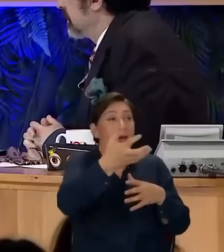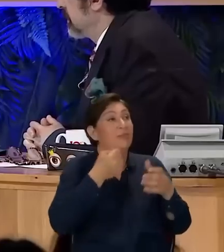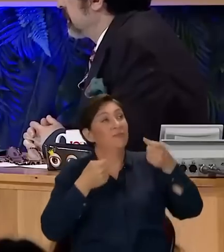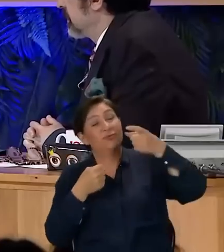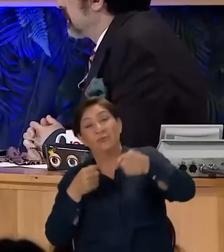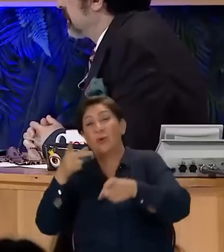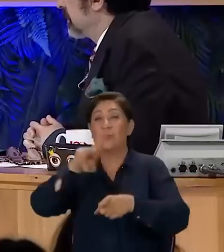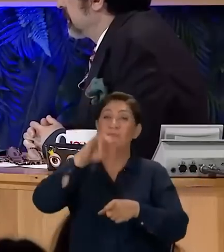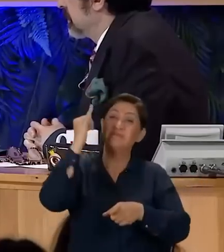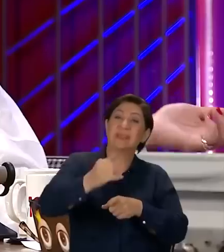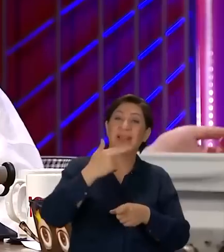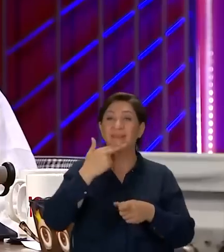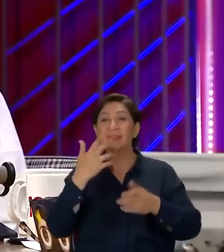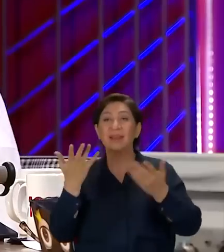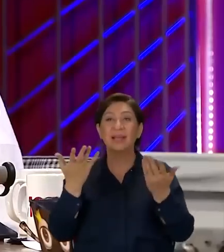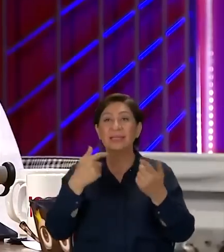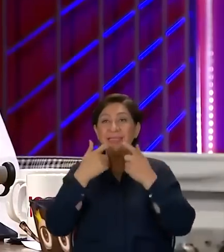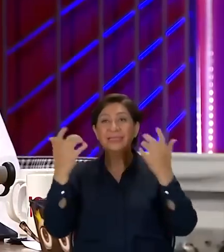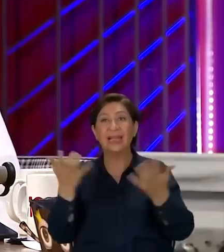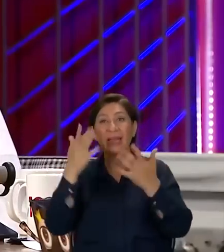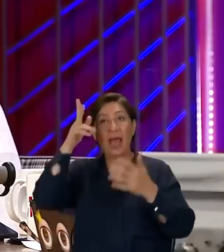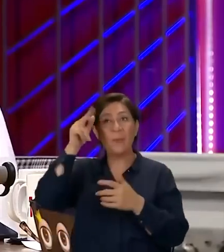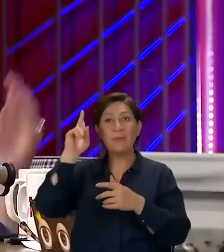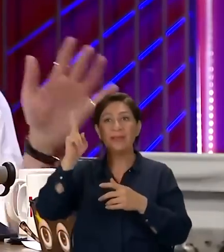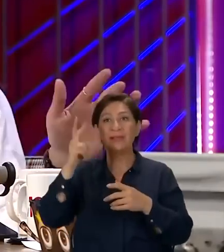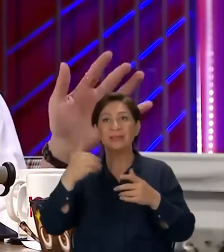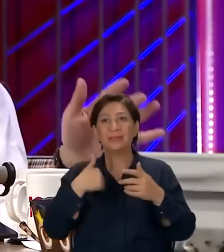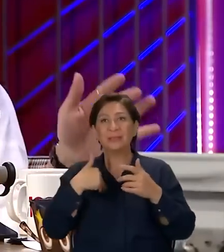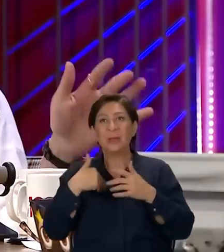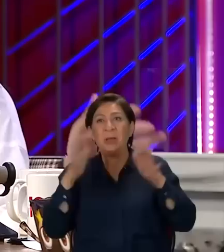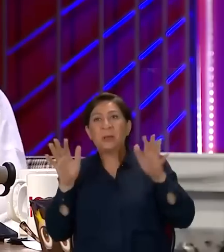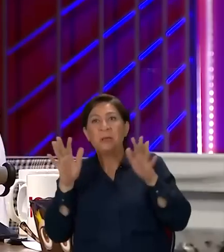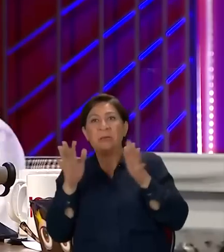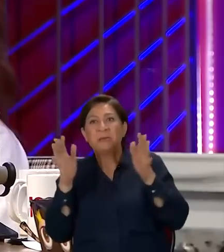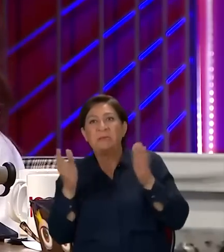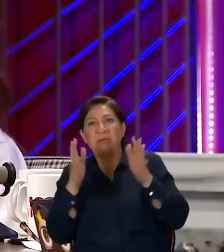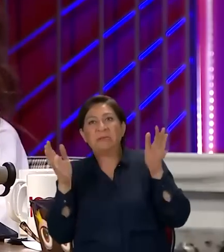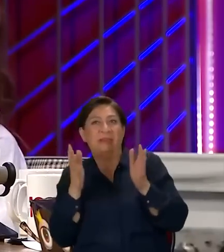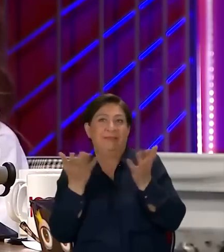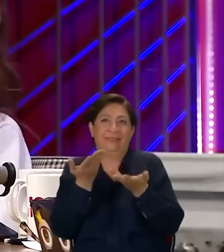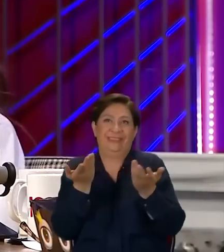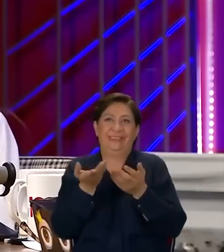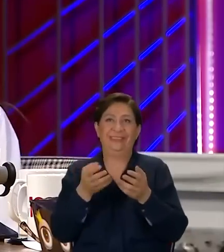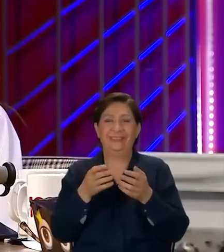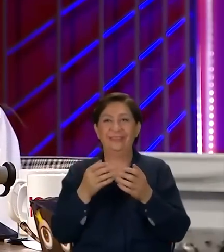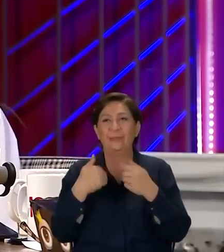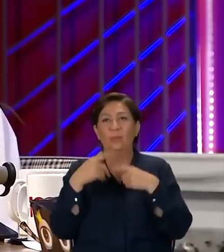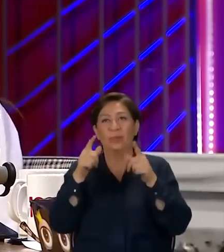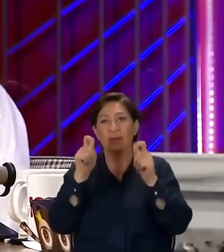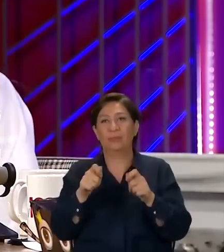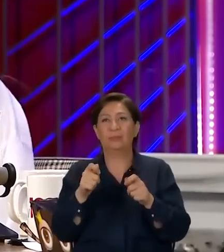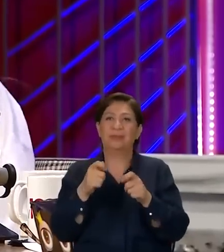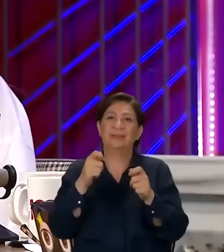pis kadın bilmem ne yani biz bunları evet. Yıllardır goşari işe böhte uygana pariyar işe böhte ben bunu